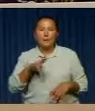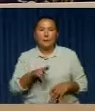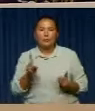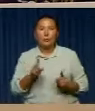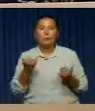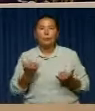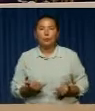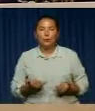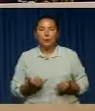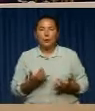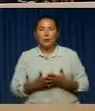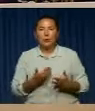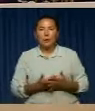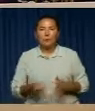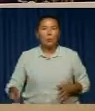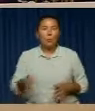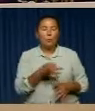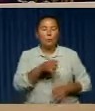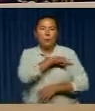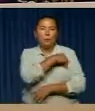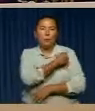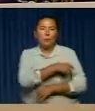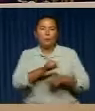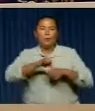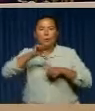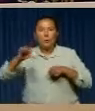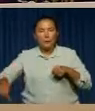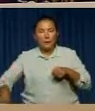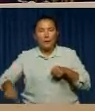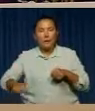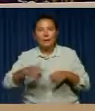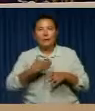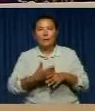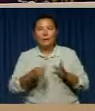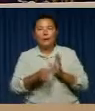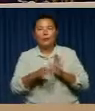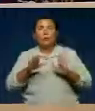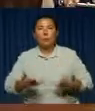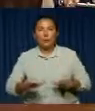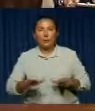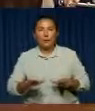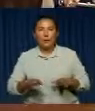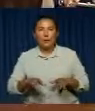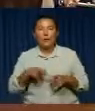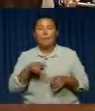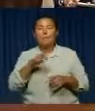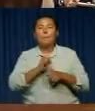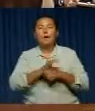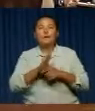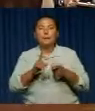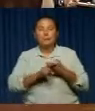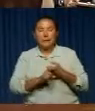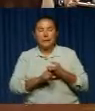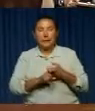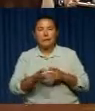бүгін жалпы облыстық ауруханада бөлек 16 орынға осы пневмония мен осы пандемияға